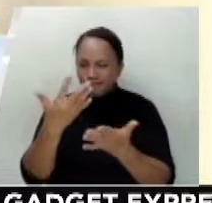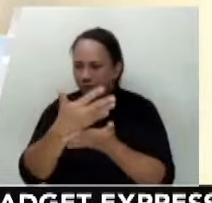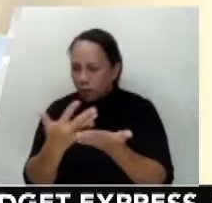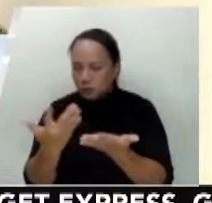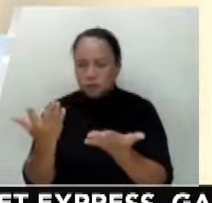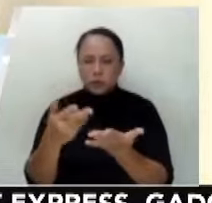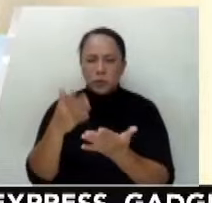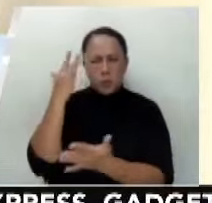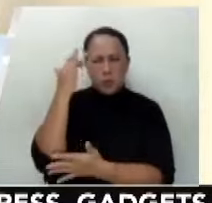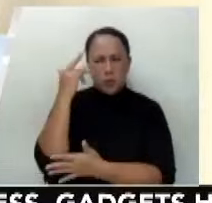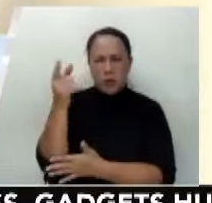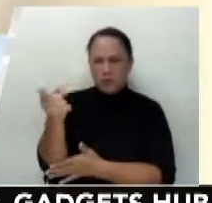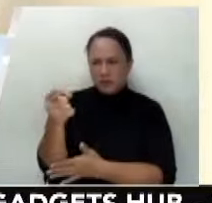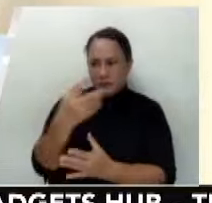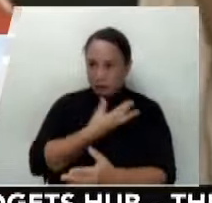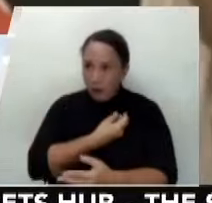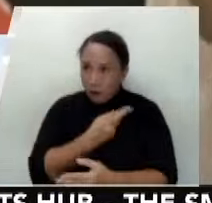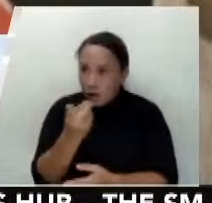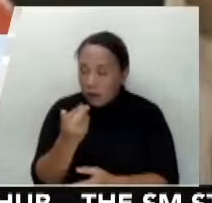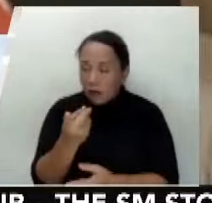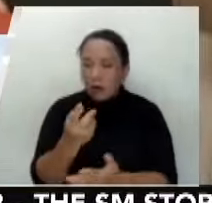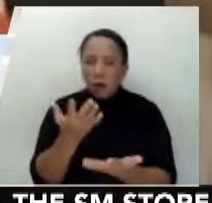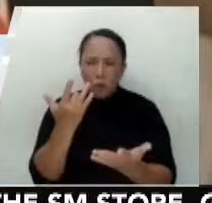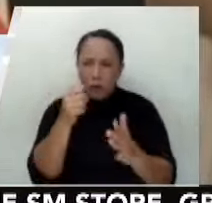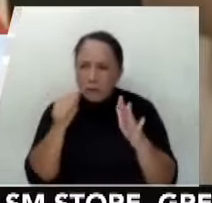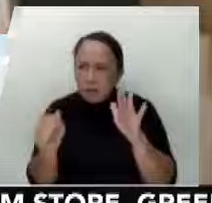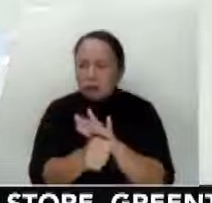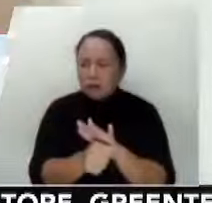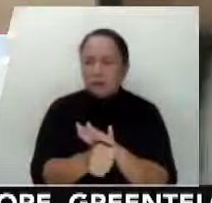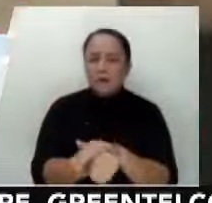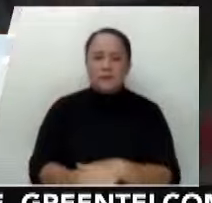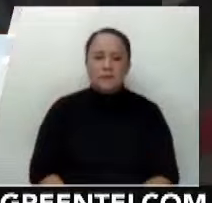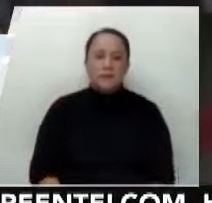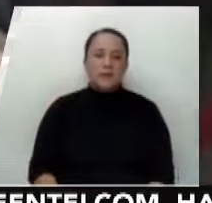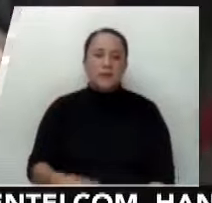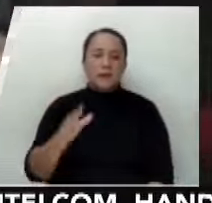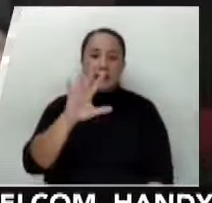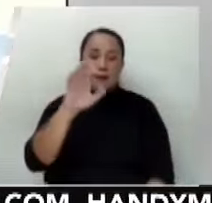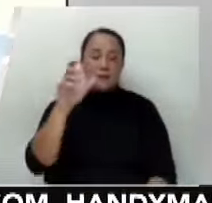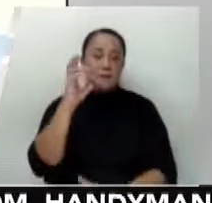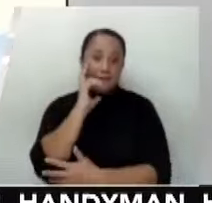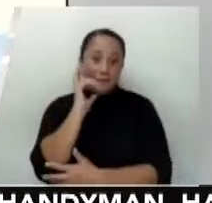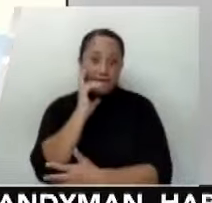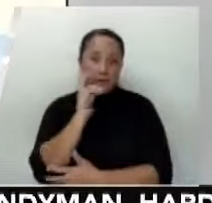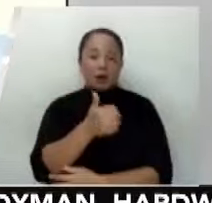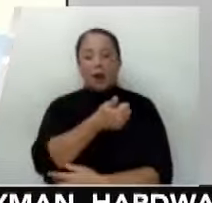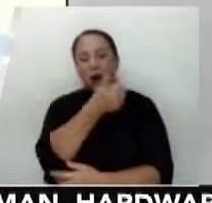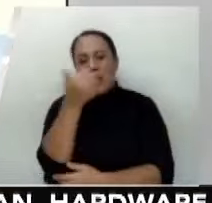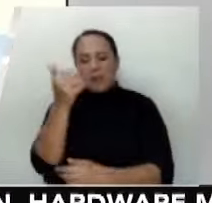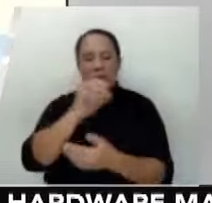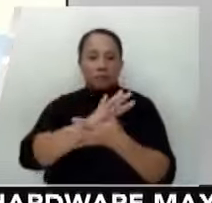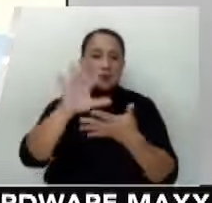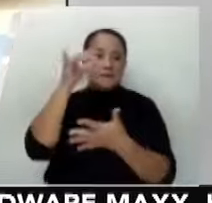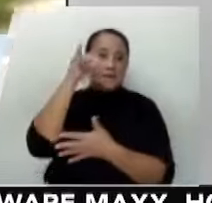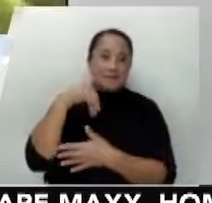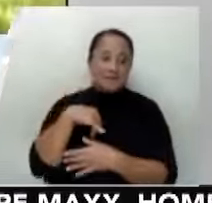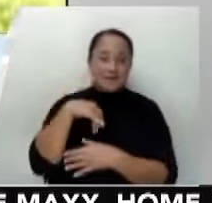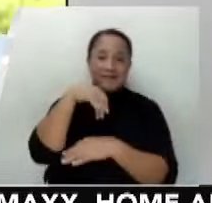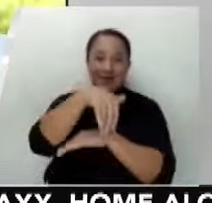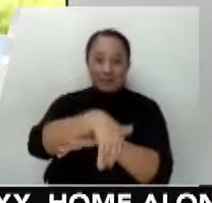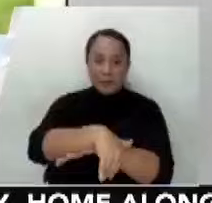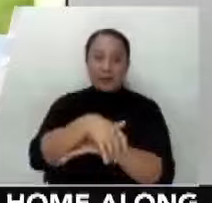natatakot Bakit kayo nagtatago sa harap ni dating Pangulong Rodrigo Duterte at ng ilang vlogger kagabi sinabi ni Kiboy na hindi